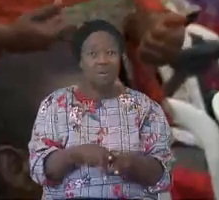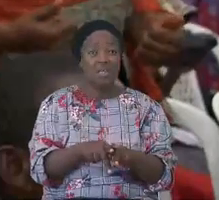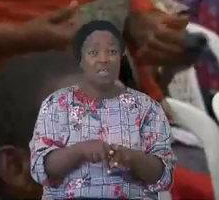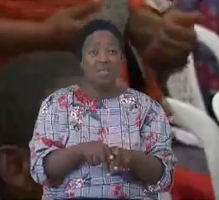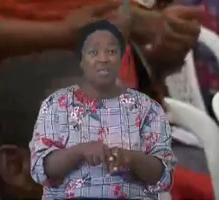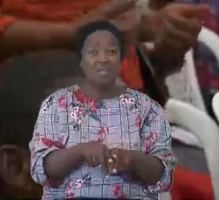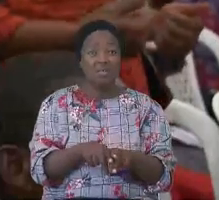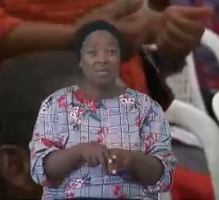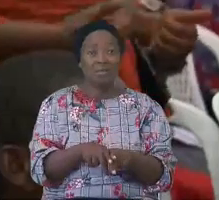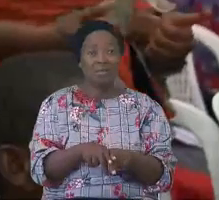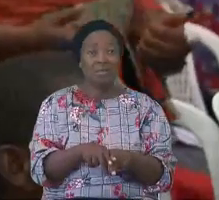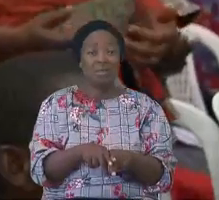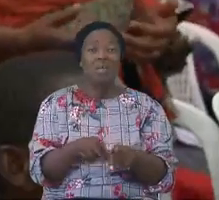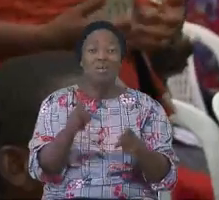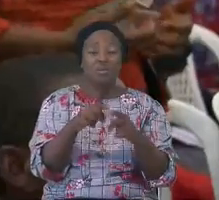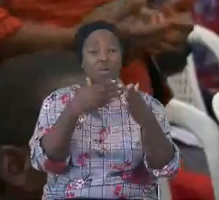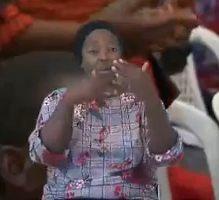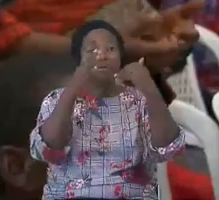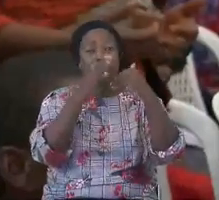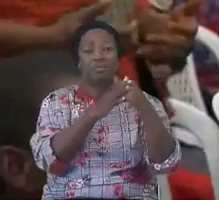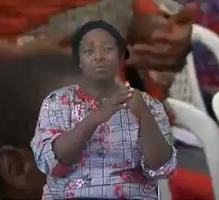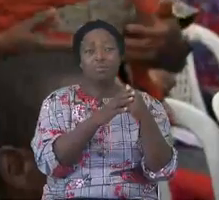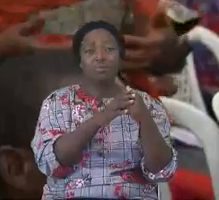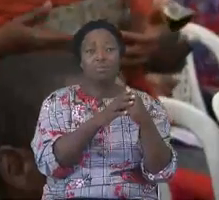le sacrifice de substitution.